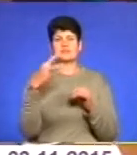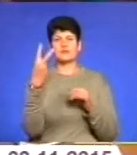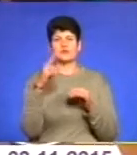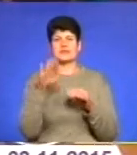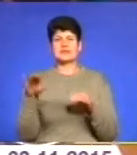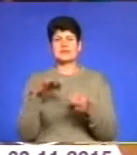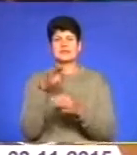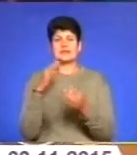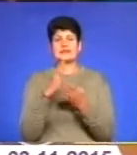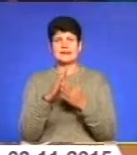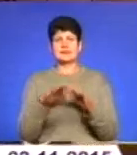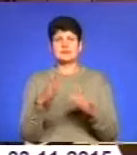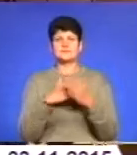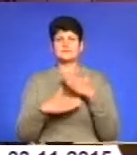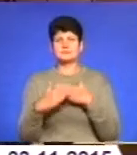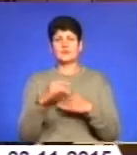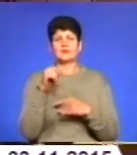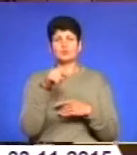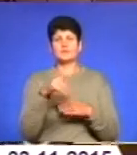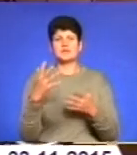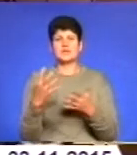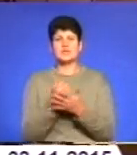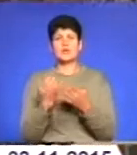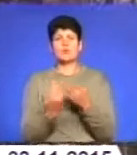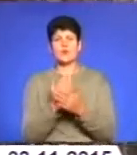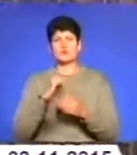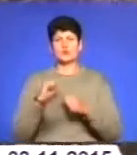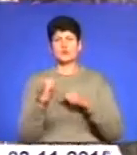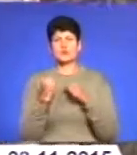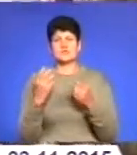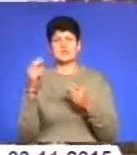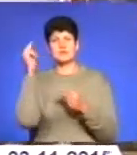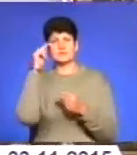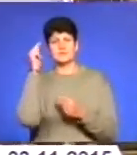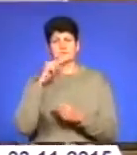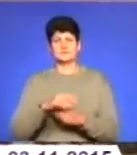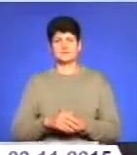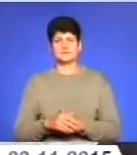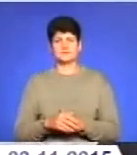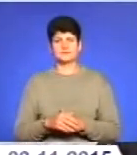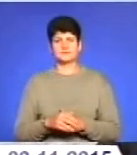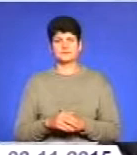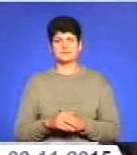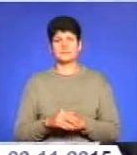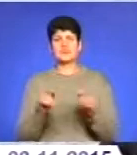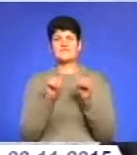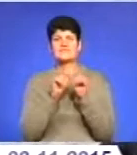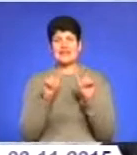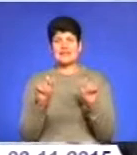діти з особливими потребами. Саме тут вони знайшли нових друзів та здобувають освіту. В закладі,